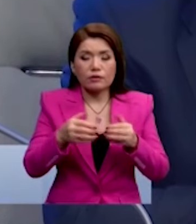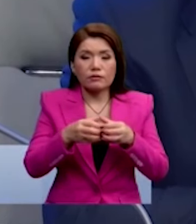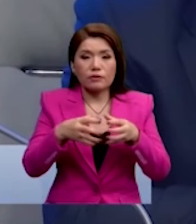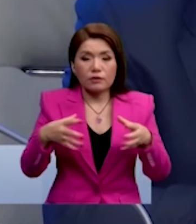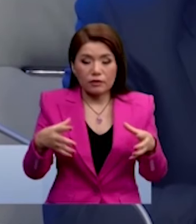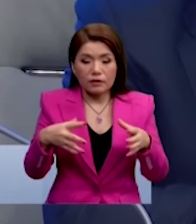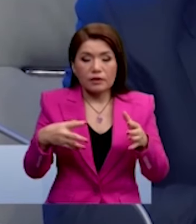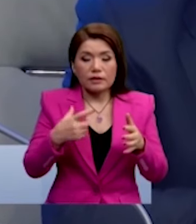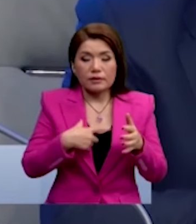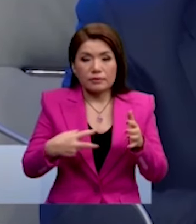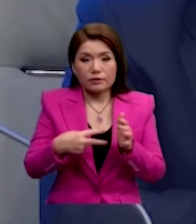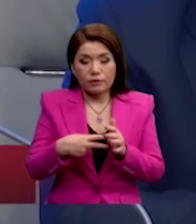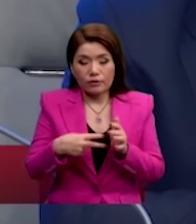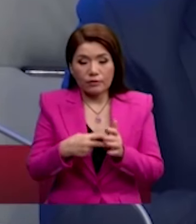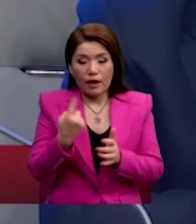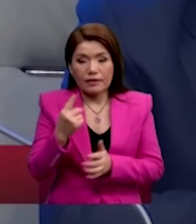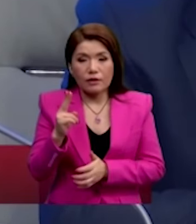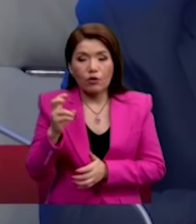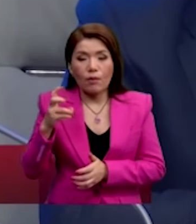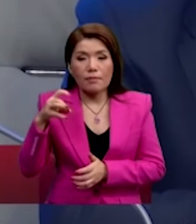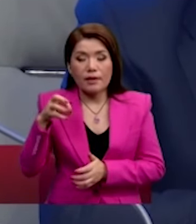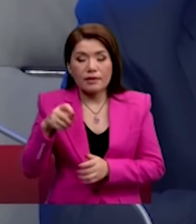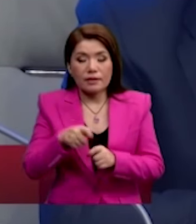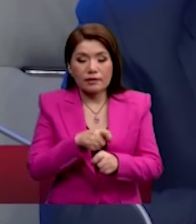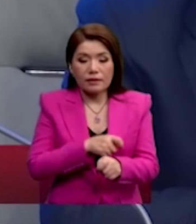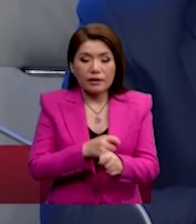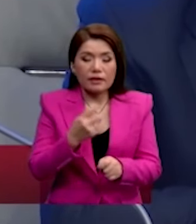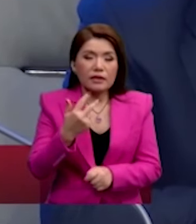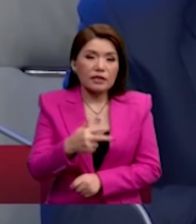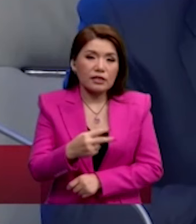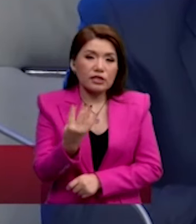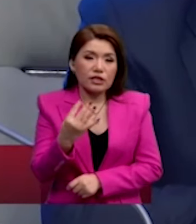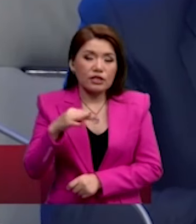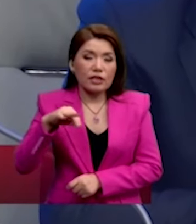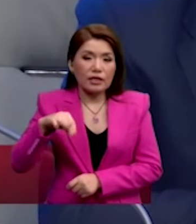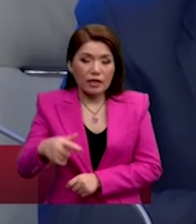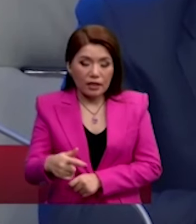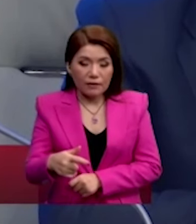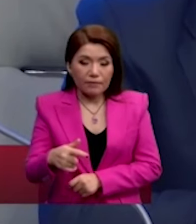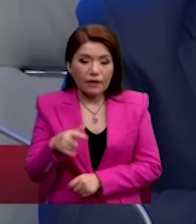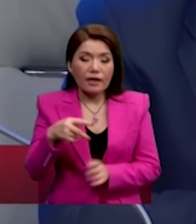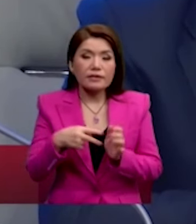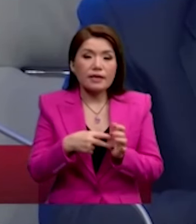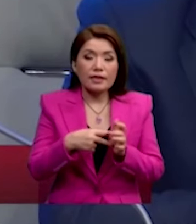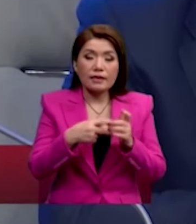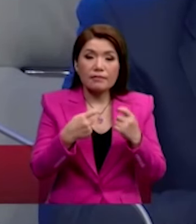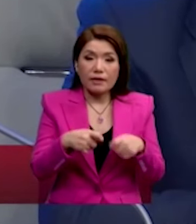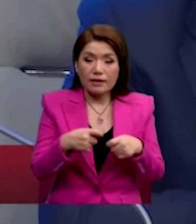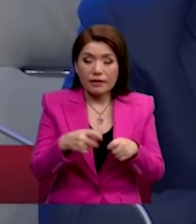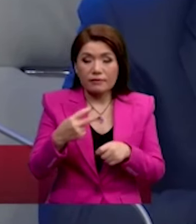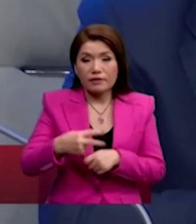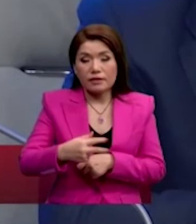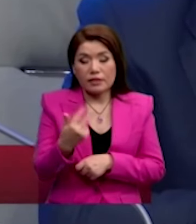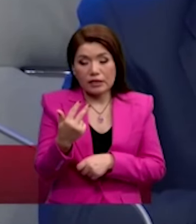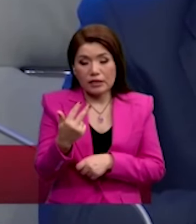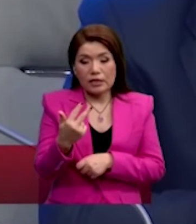счет чего? Себестоимость одного кубометра товарного газа примерно 34 тенге, а цена реализации –